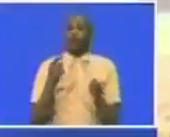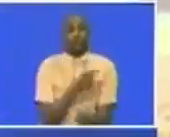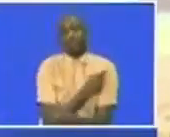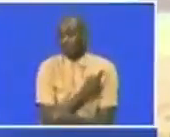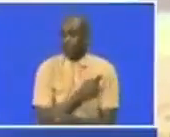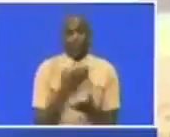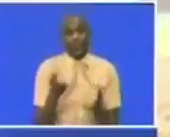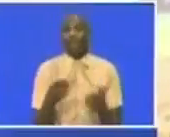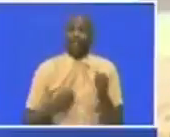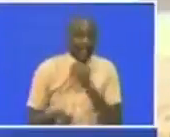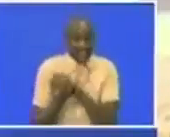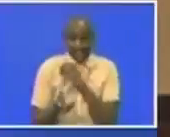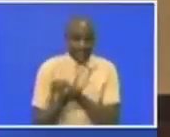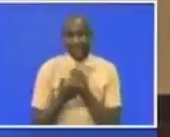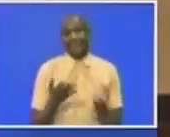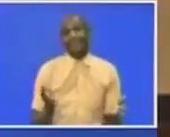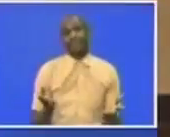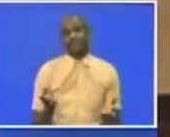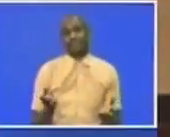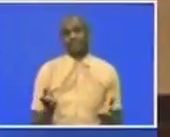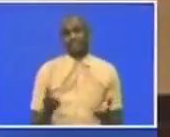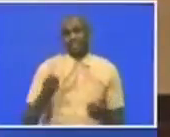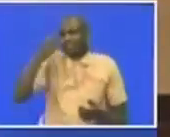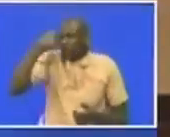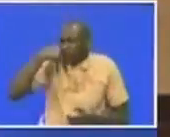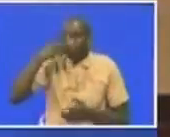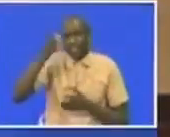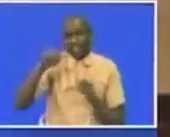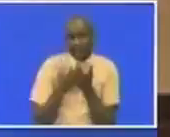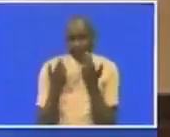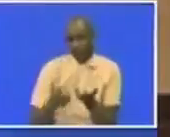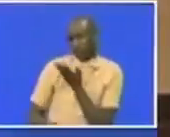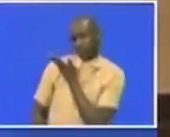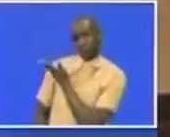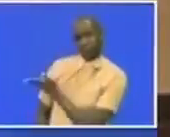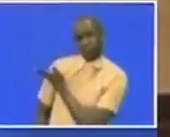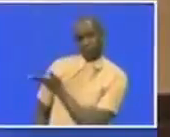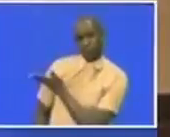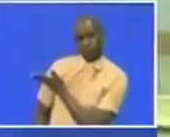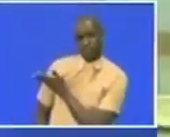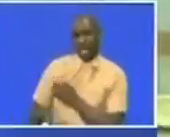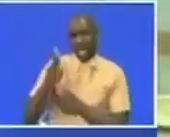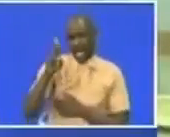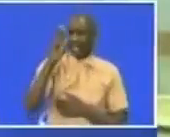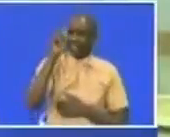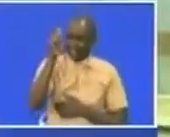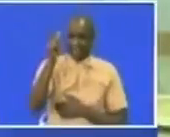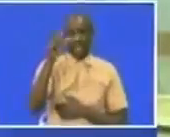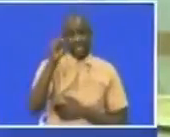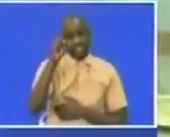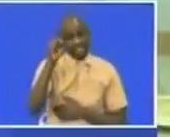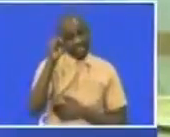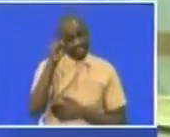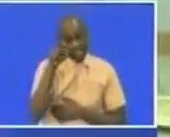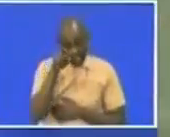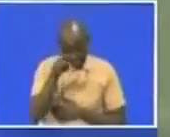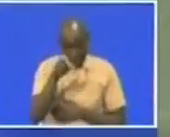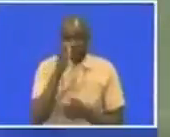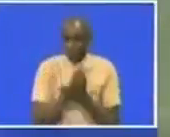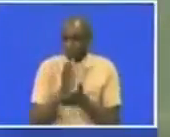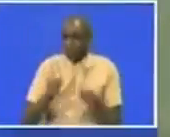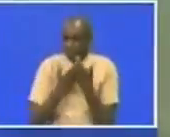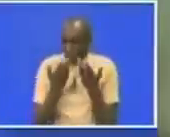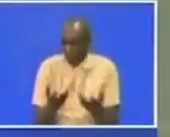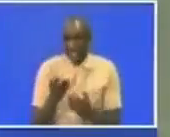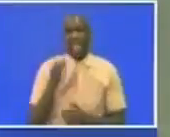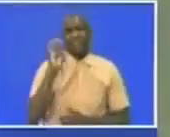vile nilimueleza hakukata. Chanjo inayotajwa ni chanjo inayofahamika kama RTSS au Mosquirix, iliyoingia katika